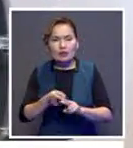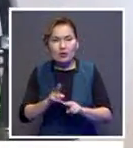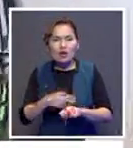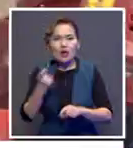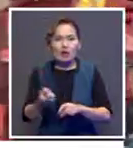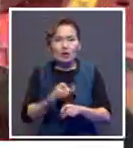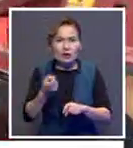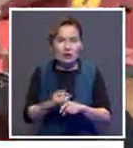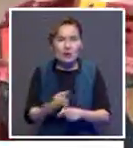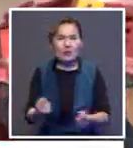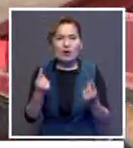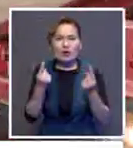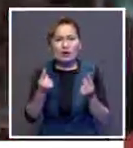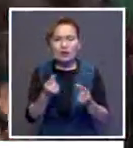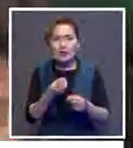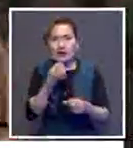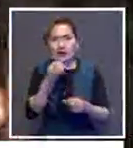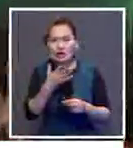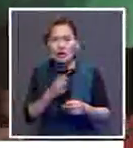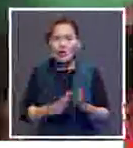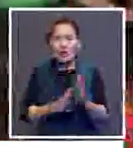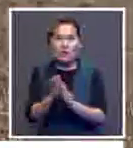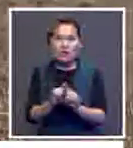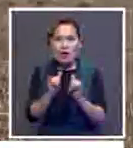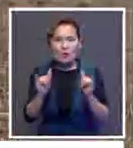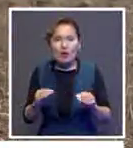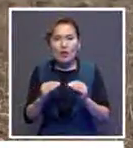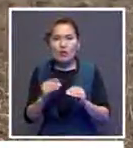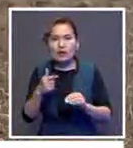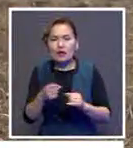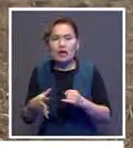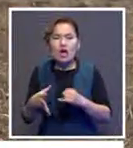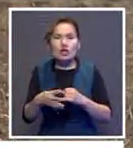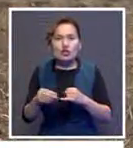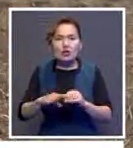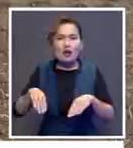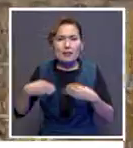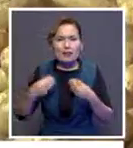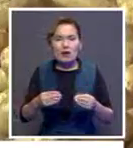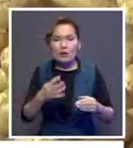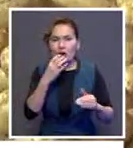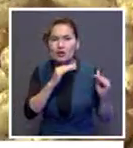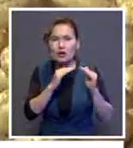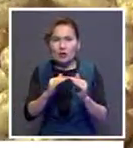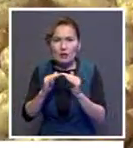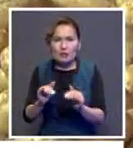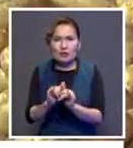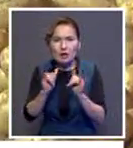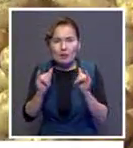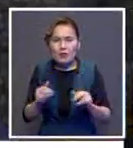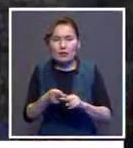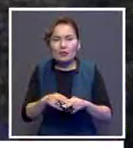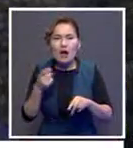береді. Қазір аталған оқу орнына қала әкімдігі 10 гектар жер бөліп отыр. Ол аумақта жылыжай мен биотехнологияларға